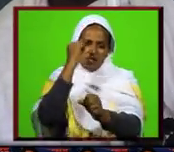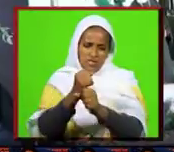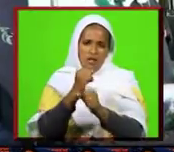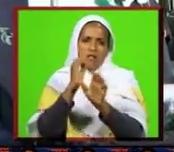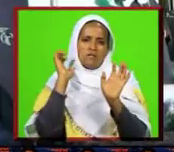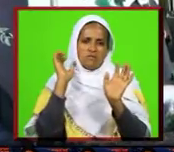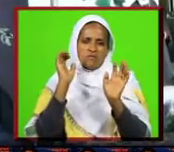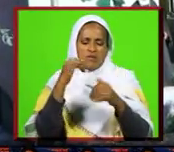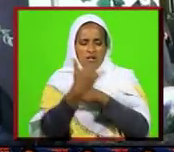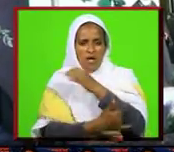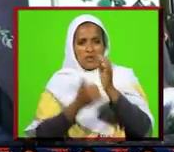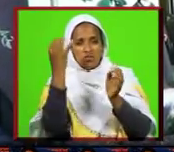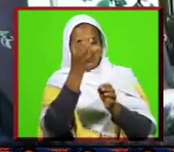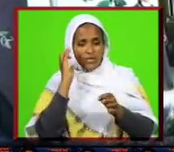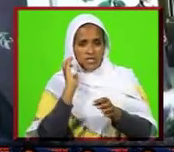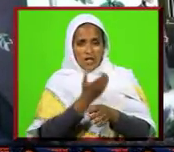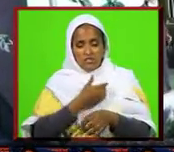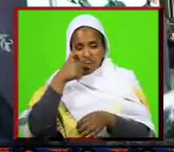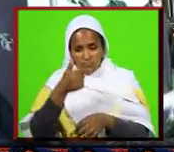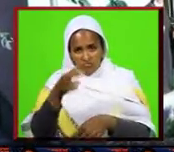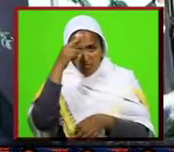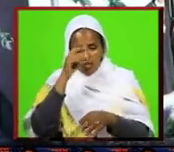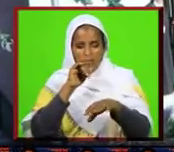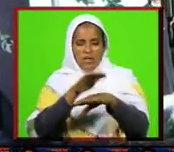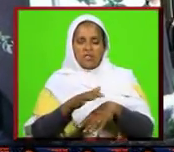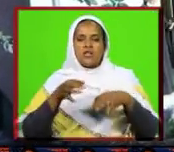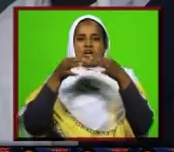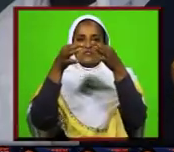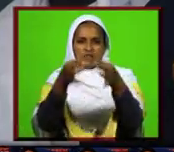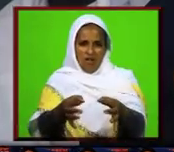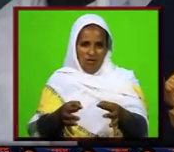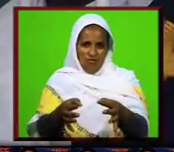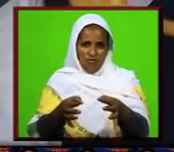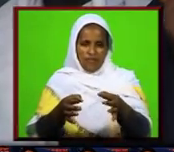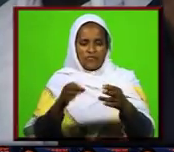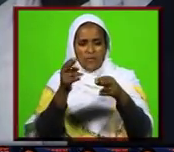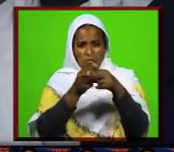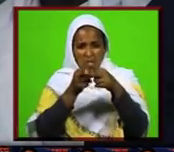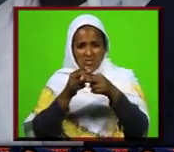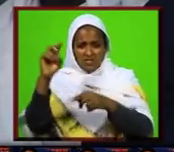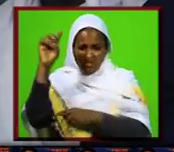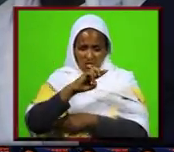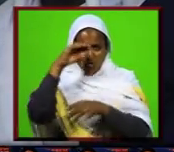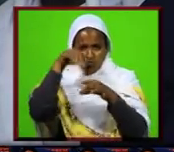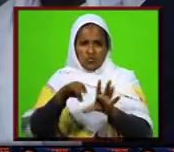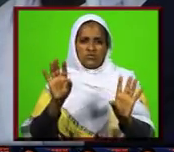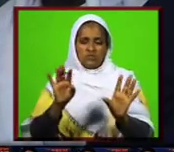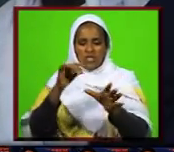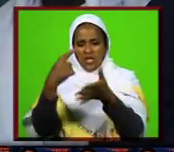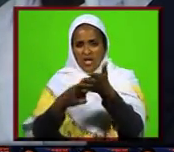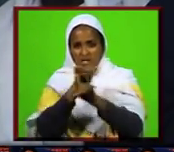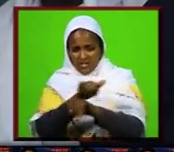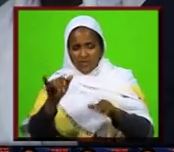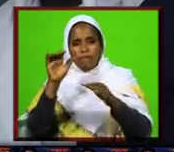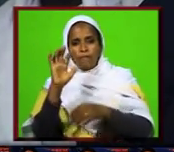ይሰራልናል ለሀገረ ስብከታችን በማለት መልእክቴን አስተላለፍኩት። በአጭር ቀናት ውስጥ ይህንን